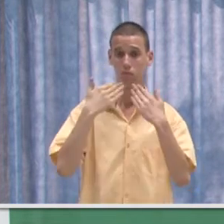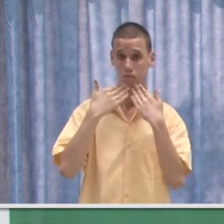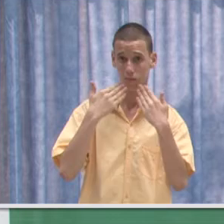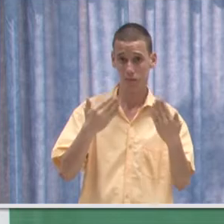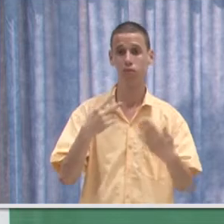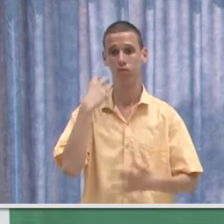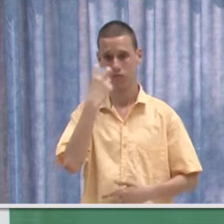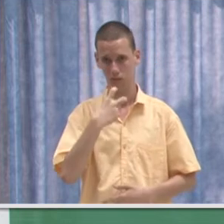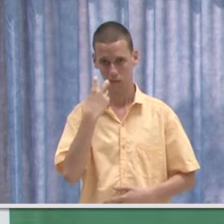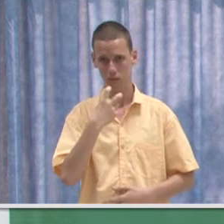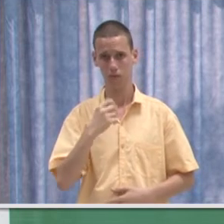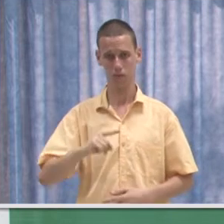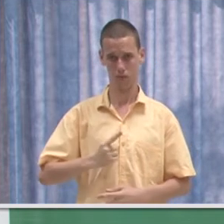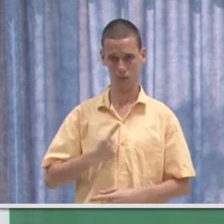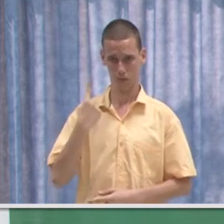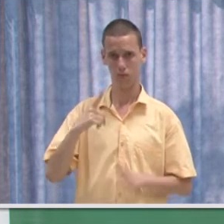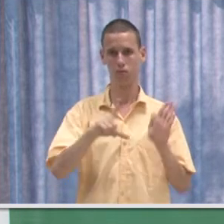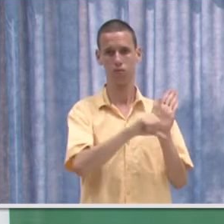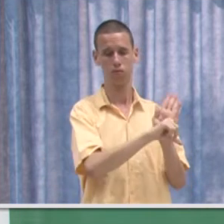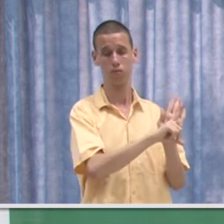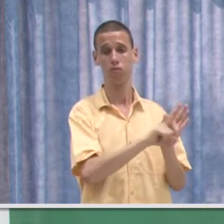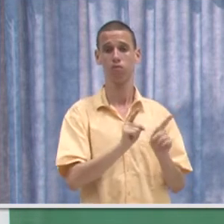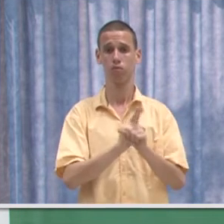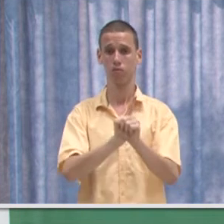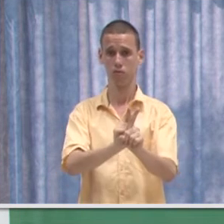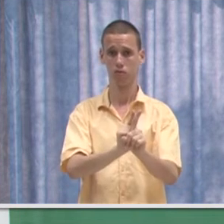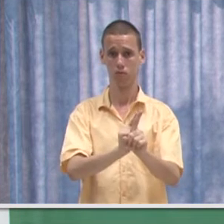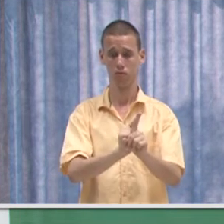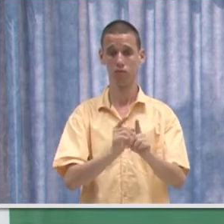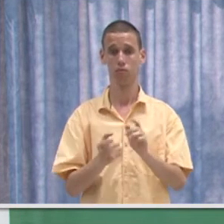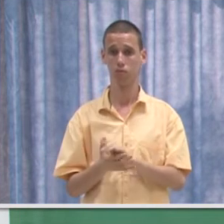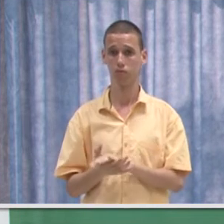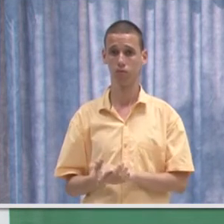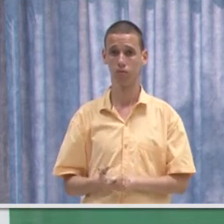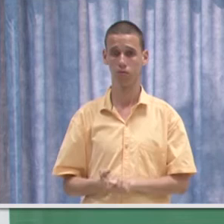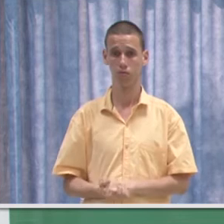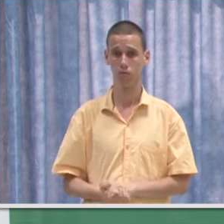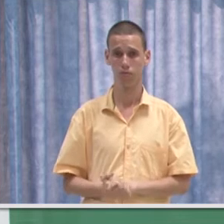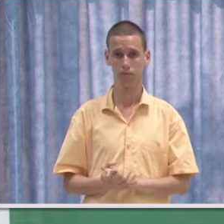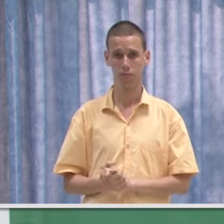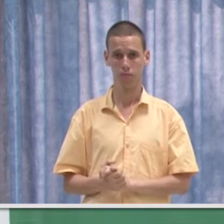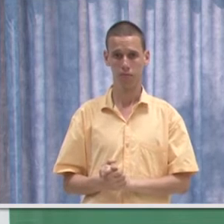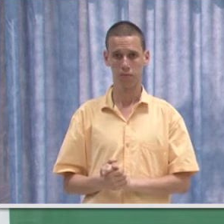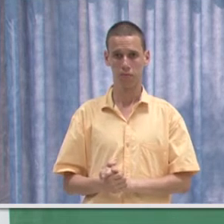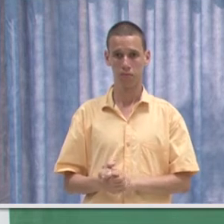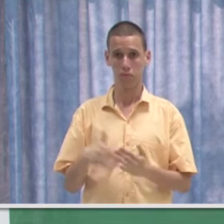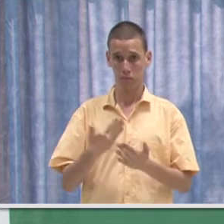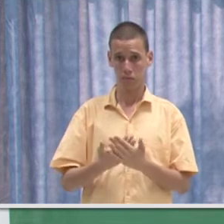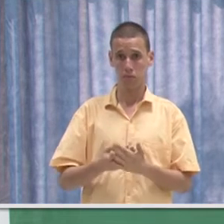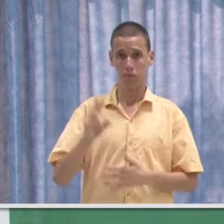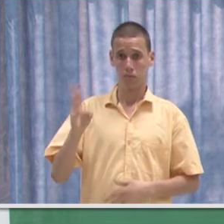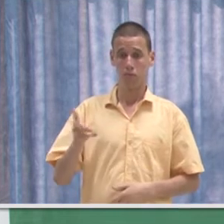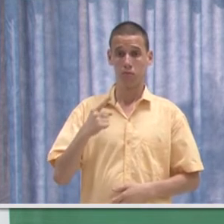conscience de ça qui bien non. Home quarantine, il reste une option pour nous. Il y a différentes options que nous avons avec